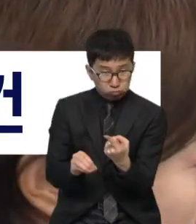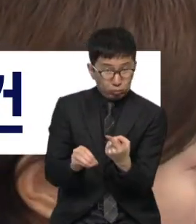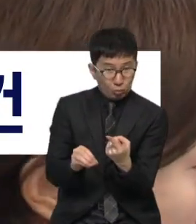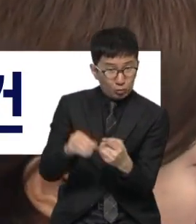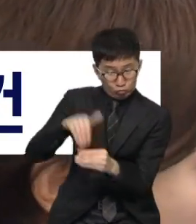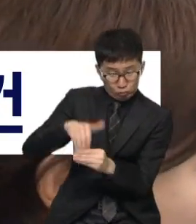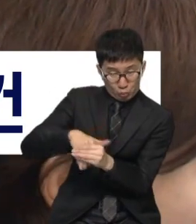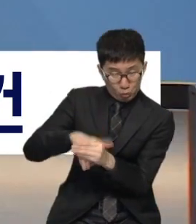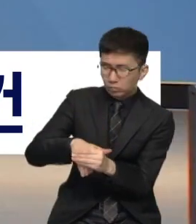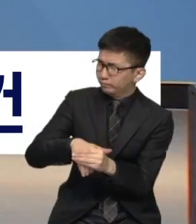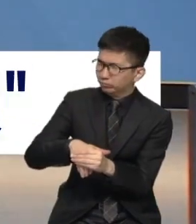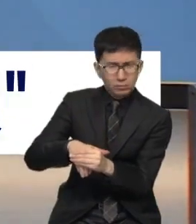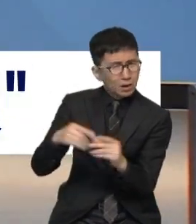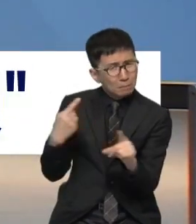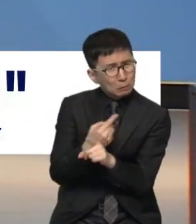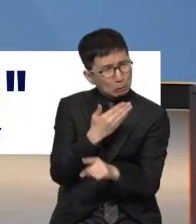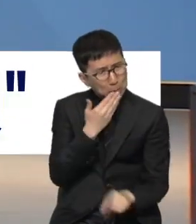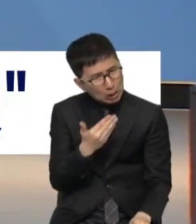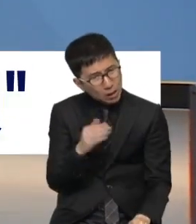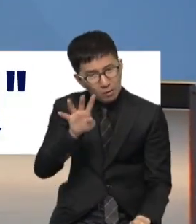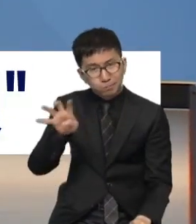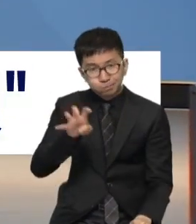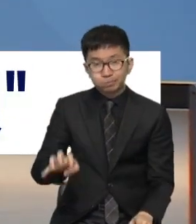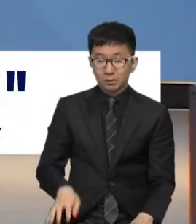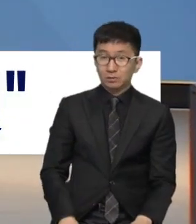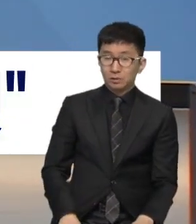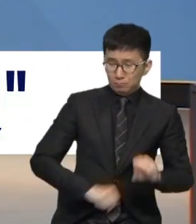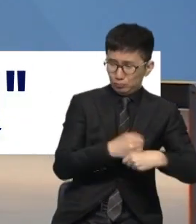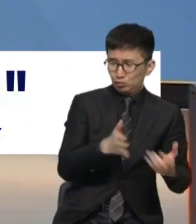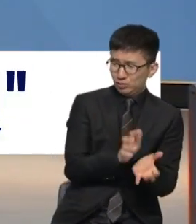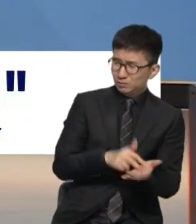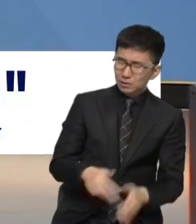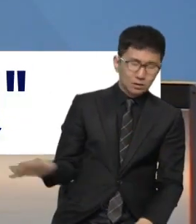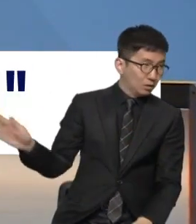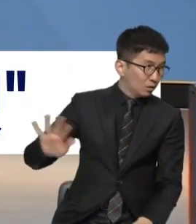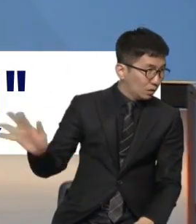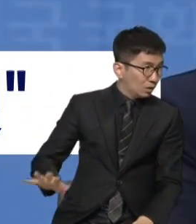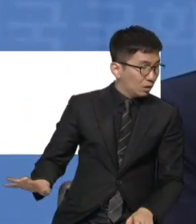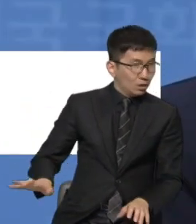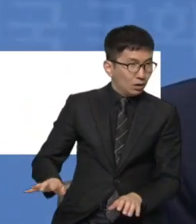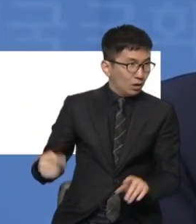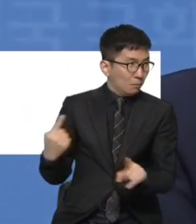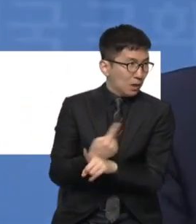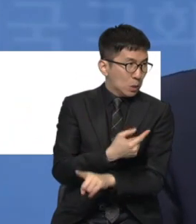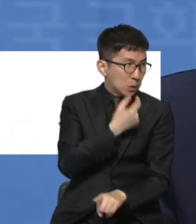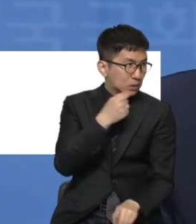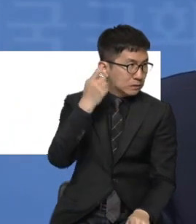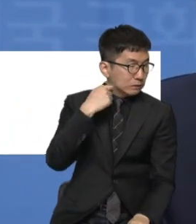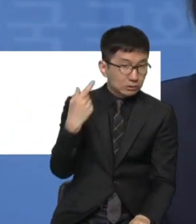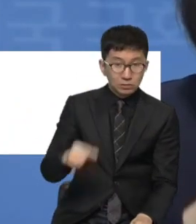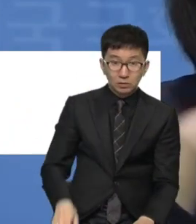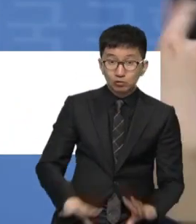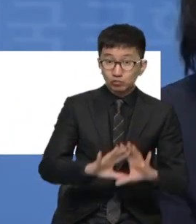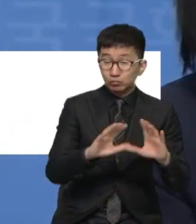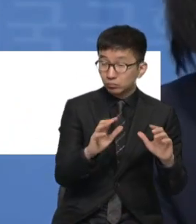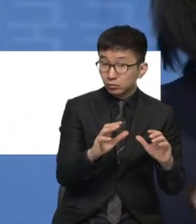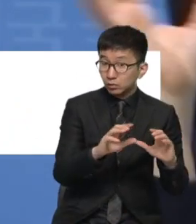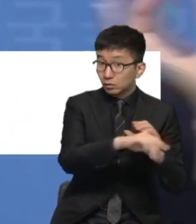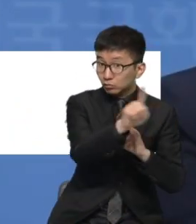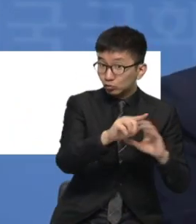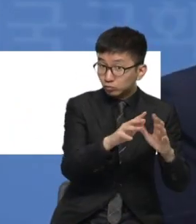조율할지가 과제입니다. 민주당은 변화와 혁신을 포기한 인사라며 비판했습니다. 총선에서 확인한 따끔한 민의에도